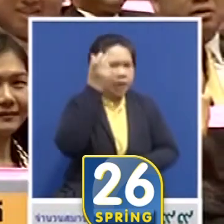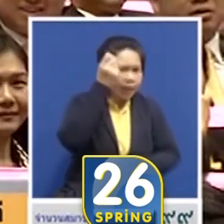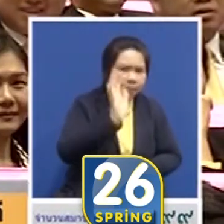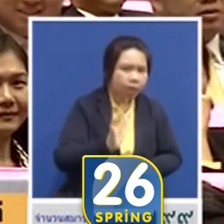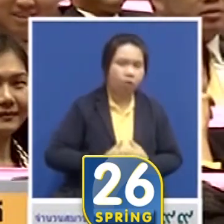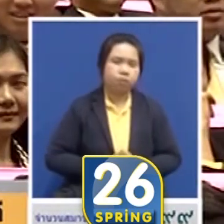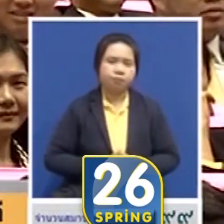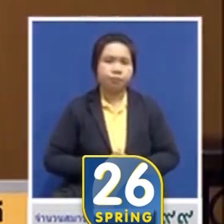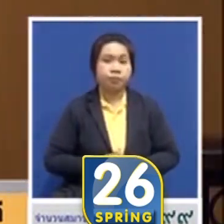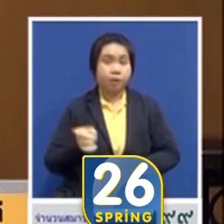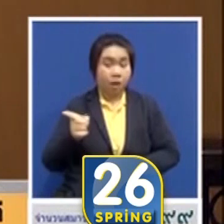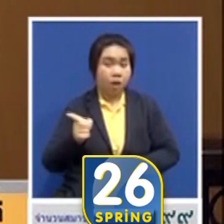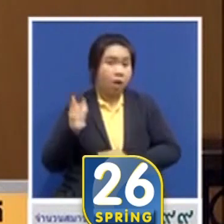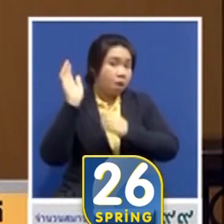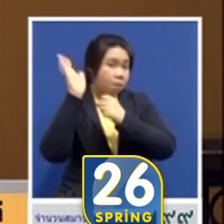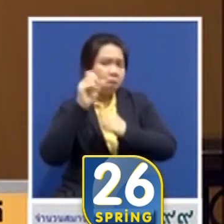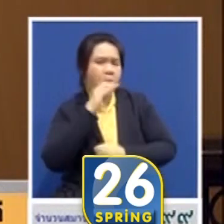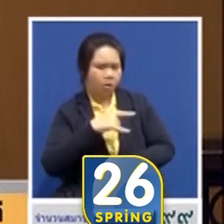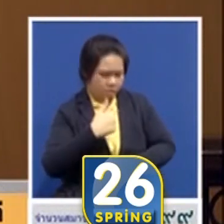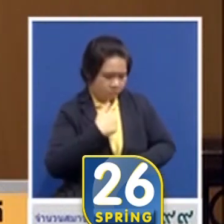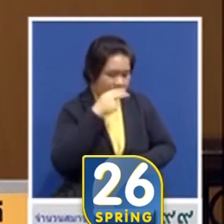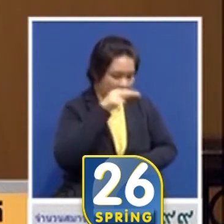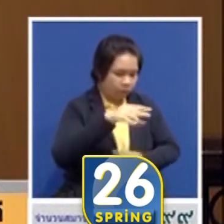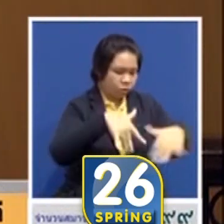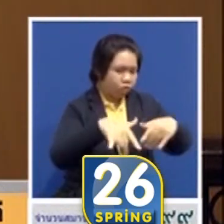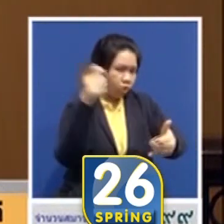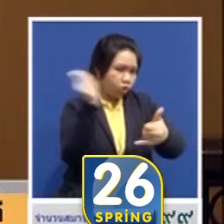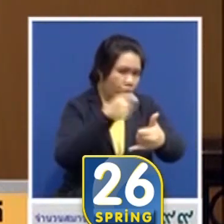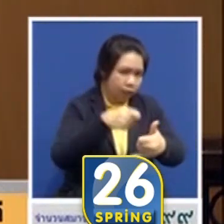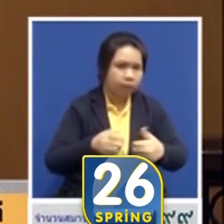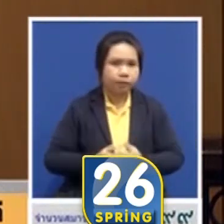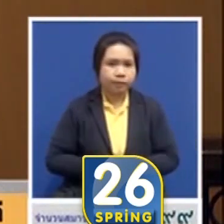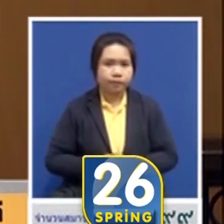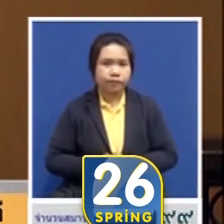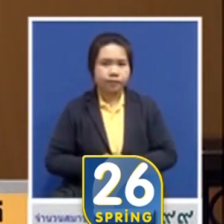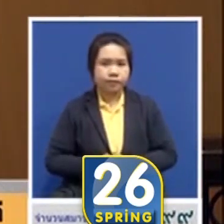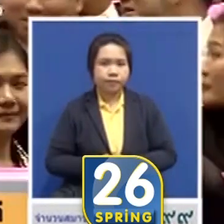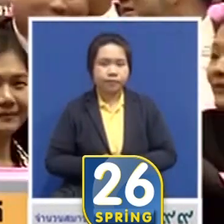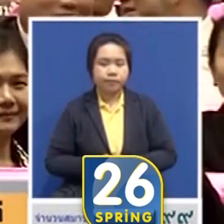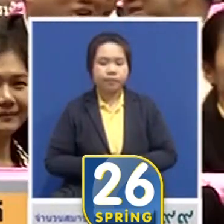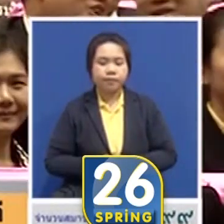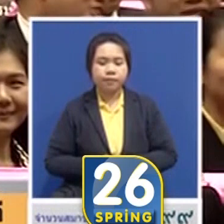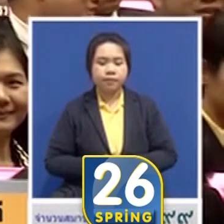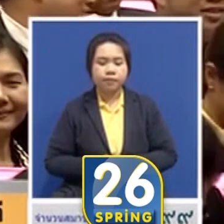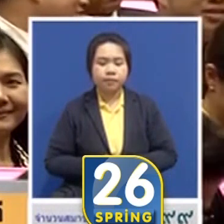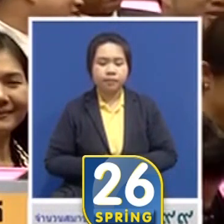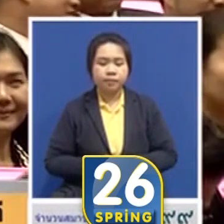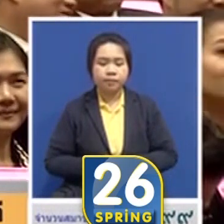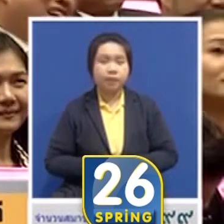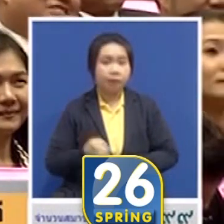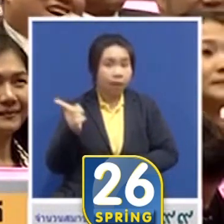ประชาชนโดนตีหัวเงี้ย และอย่างก็เป็นห่วงท่านไม่ได้พูดข่มขู่อะไรครับเป็นห่วงครับนะครับ ไม่ท่านประธ